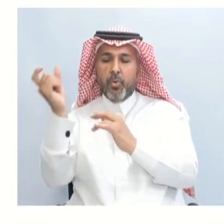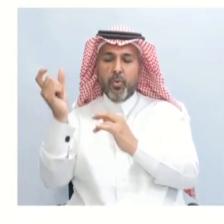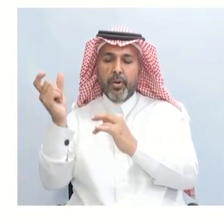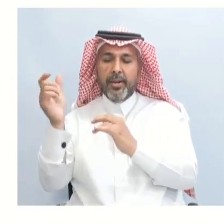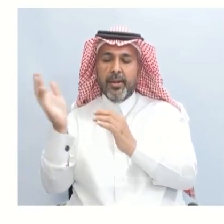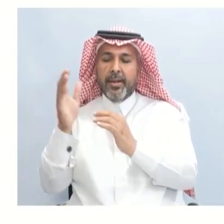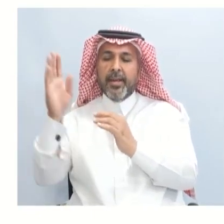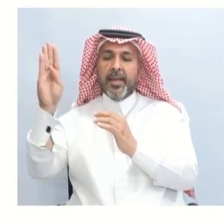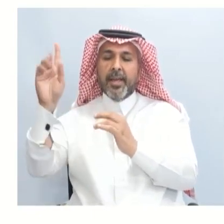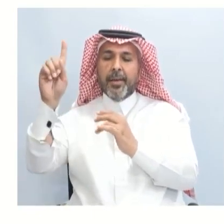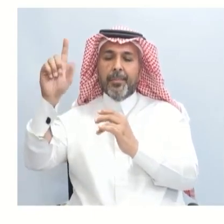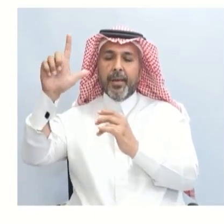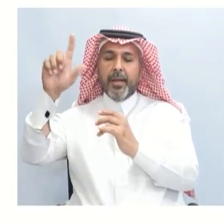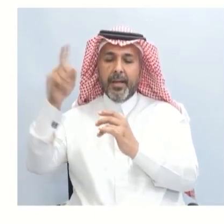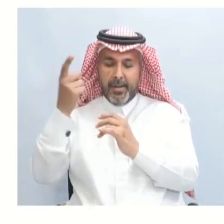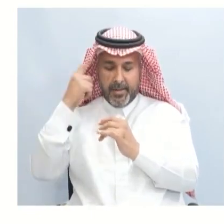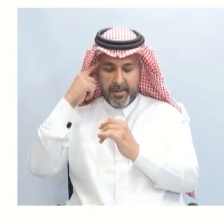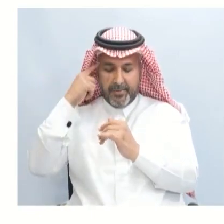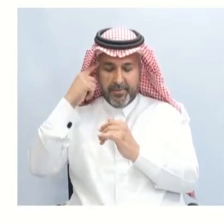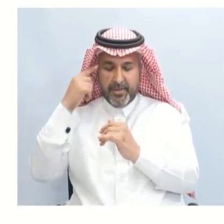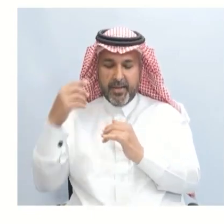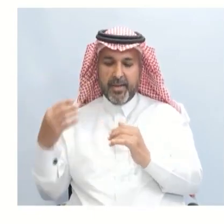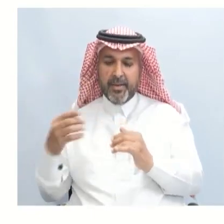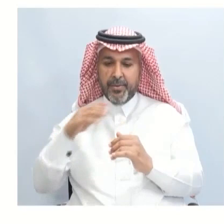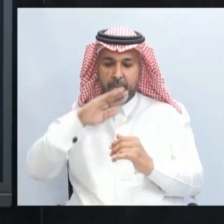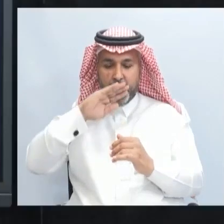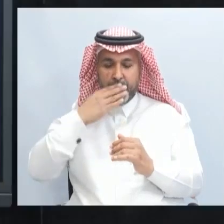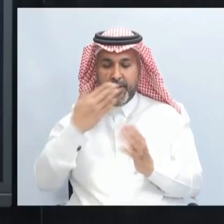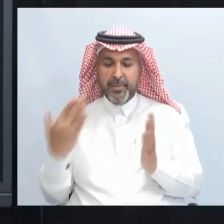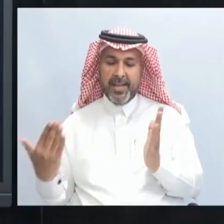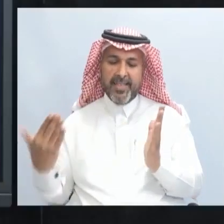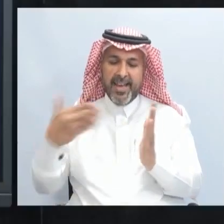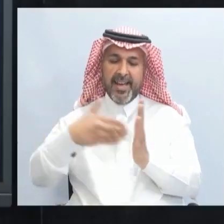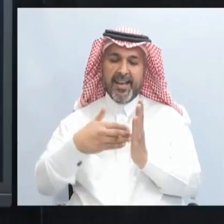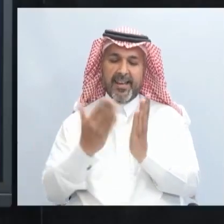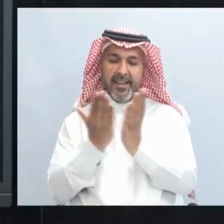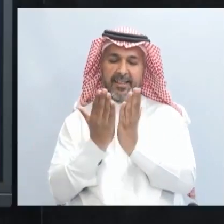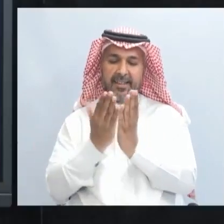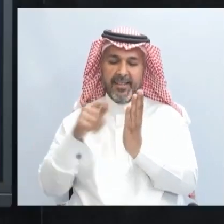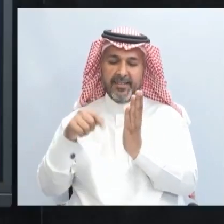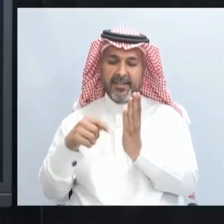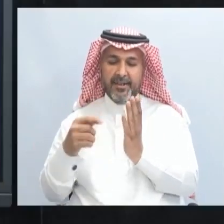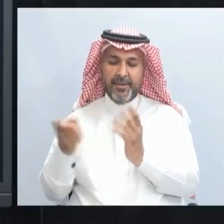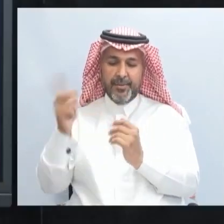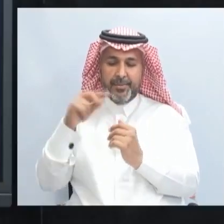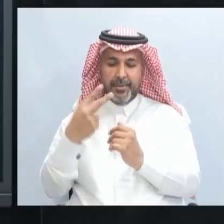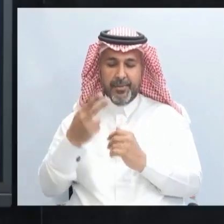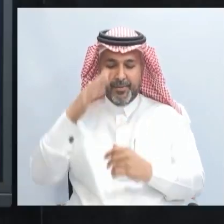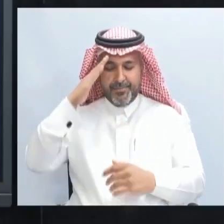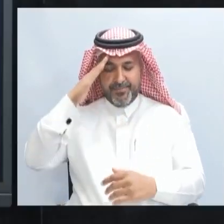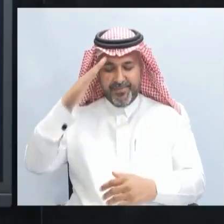الام اس بذلك عزيزي الطالب والطالبه انتهينا من درسنا اليوم ان وفقنا من الله وان اخطانا من انفسنا والسلام عليكم ورحمه الله